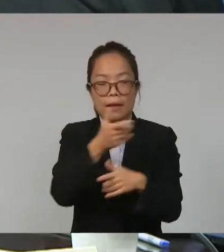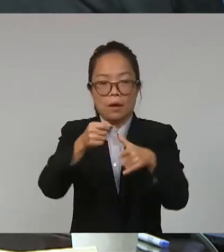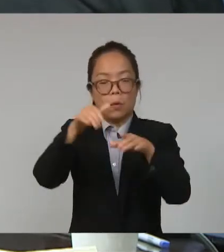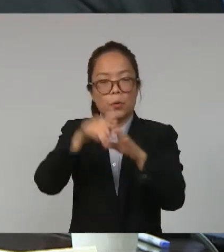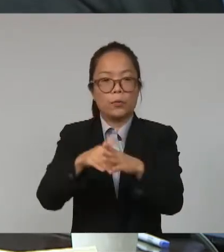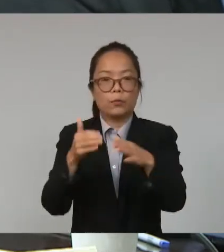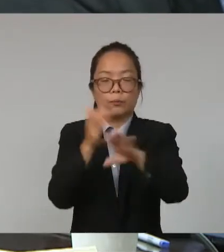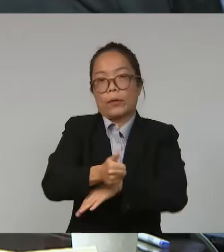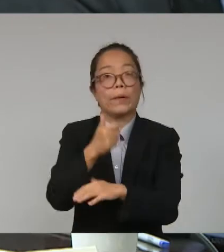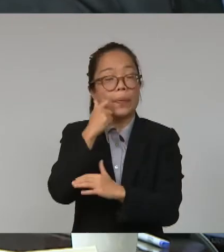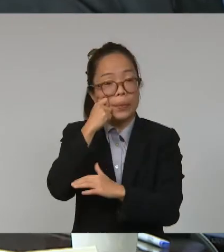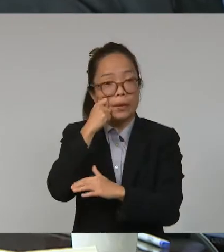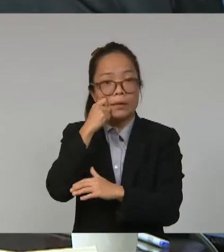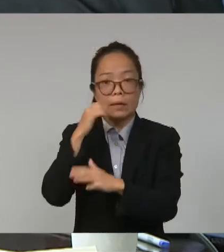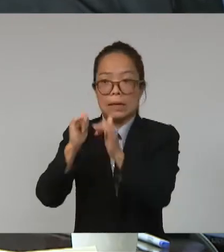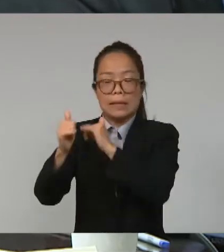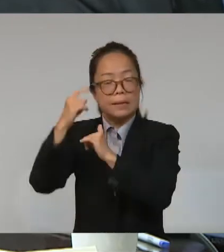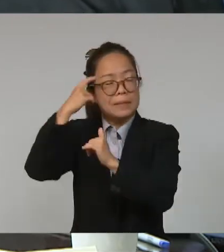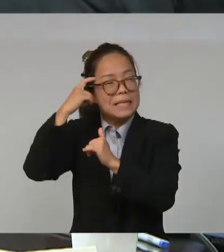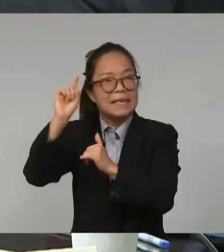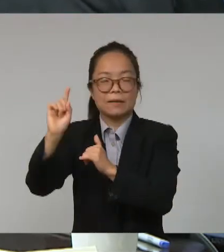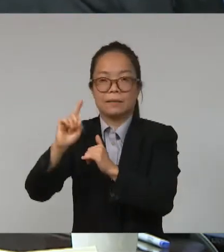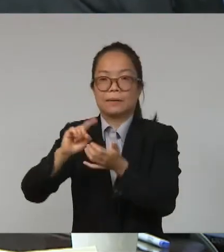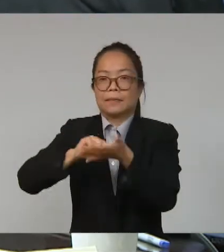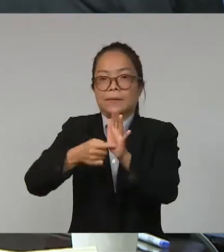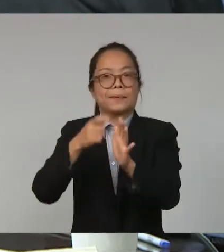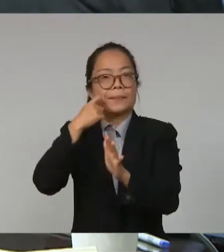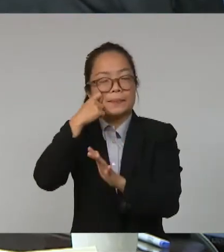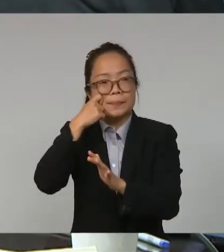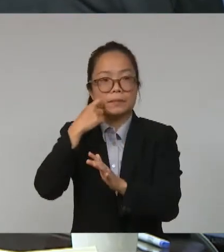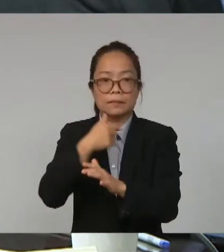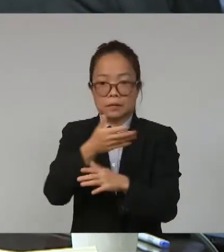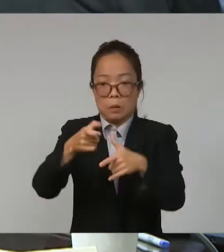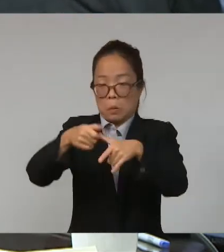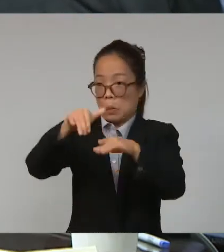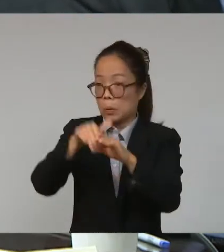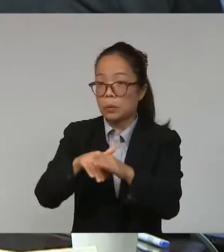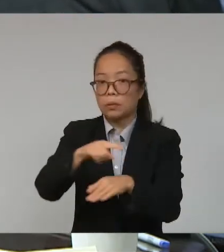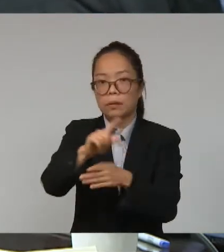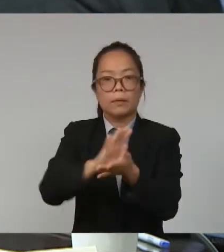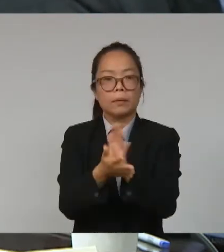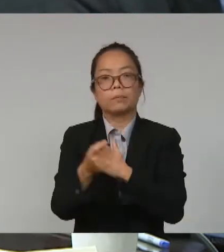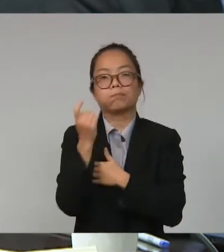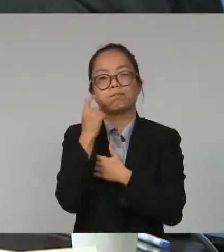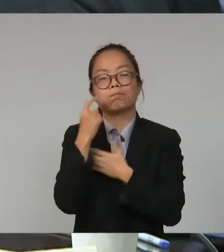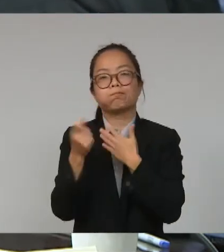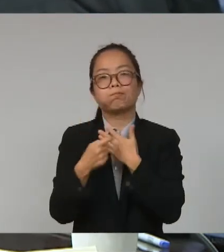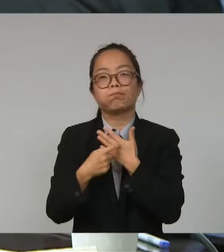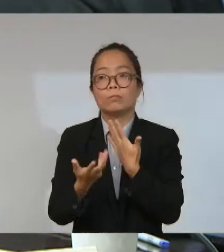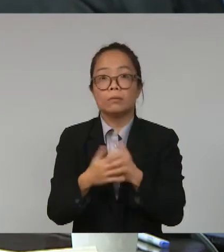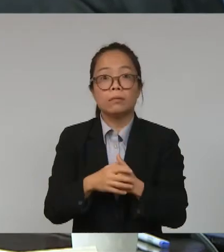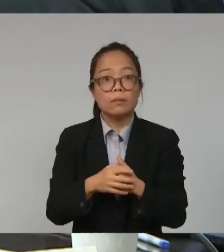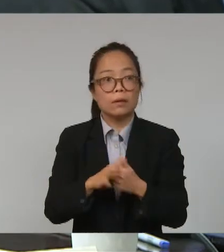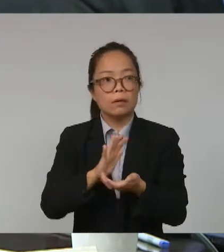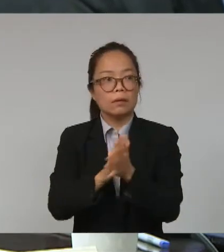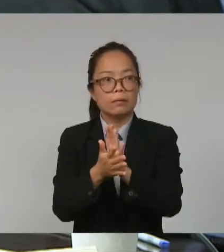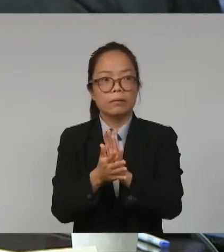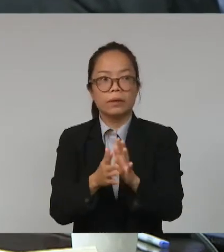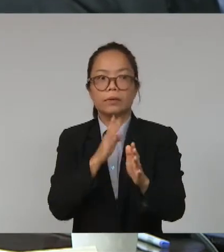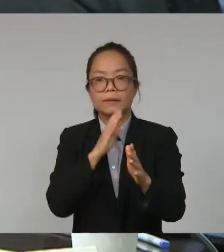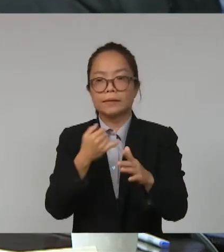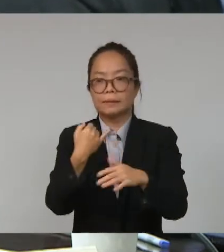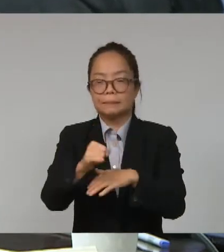过，让人民的意志无法实现，让公投沦为虚设，形同没收公